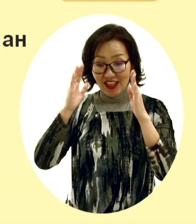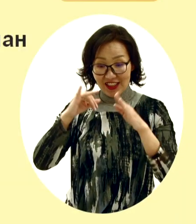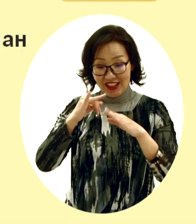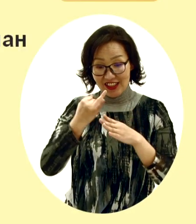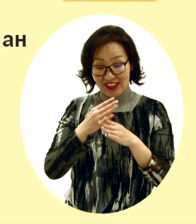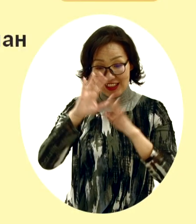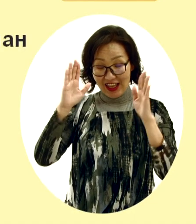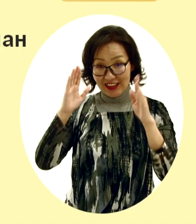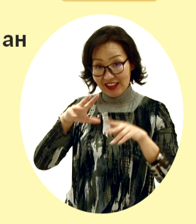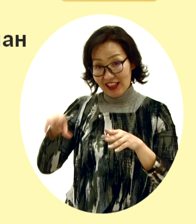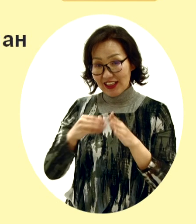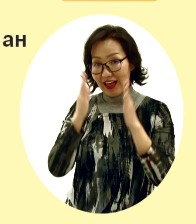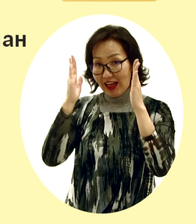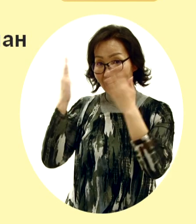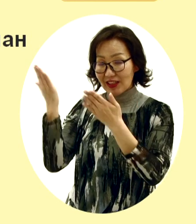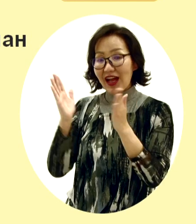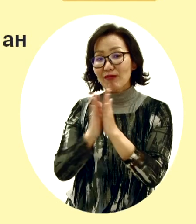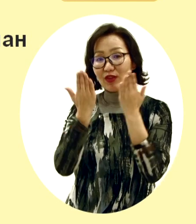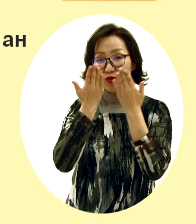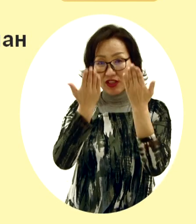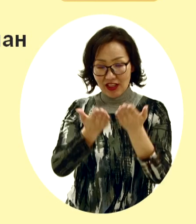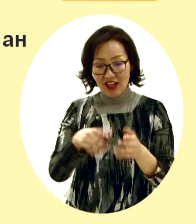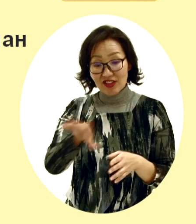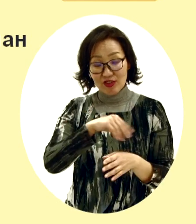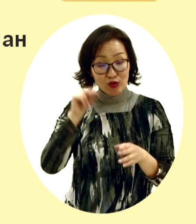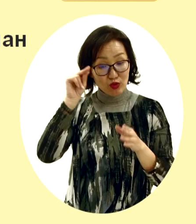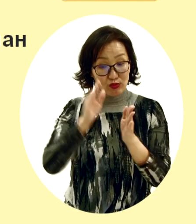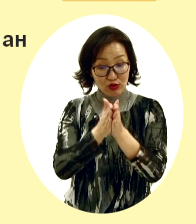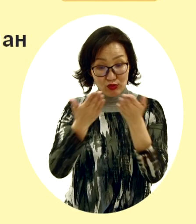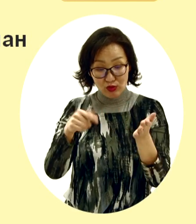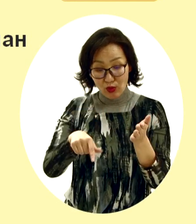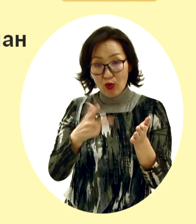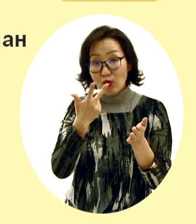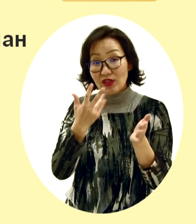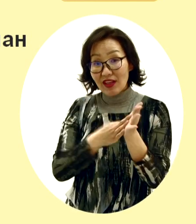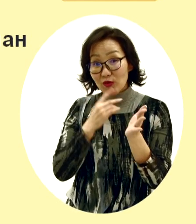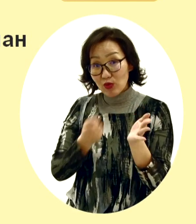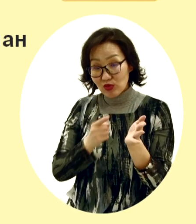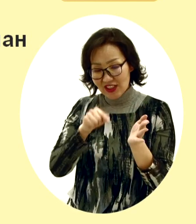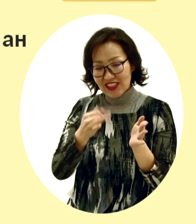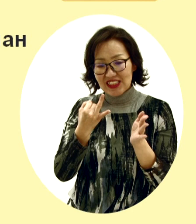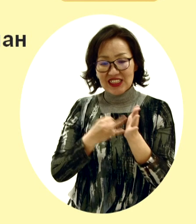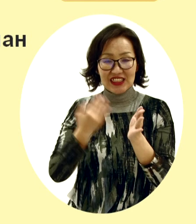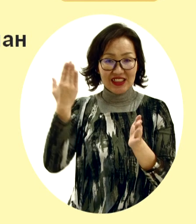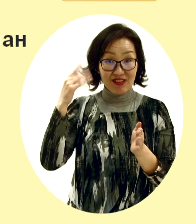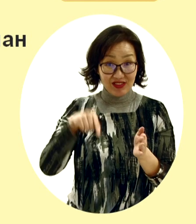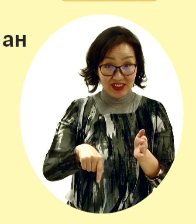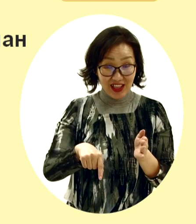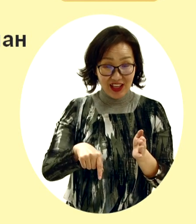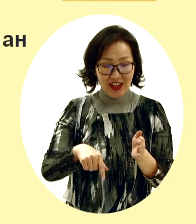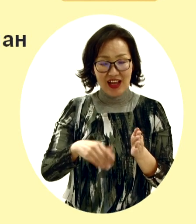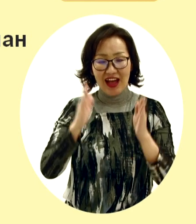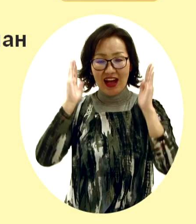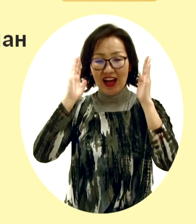дэлгэцэнд бүгдээрээ анхаарлаа хандуулаад хамтдаа уншаарай. Энэ маань та бүхний сурах хүчгийн 38 дугаар хуудсанд байгаа. Илтгэл тавихдаа